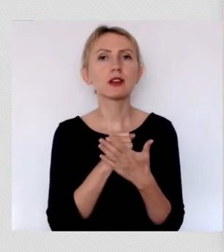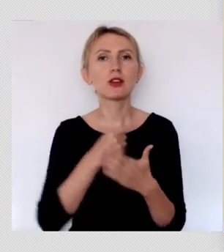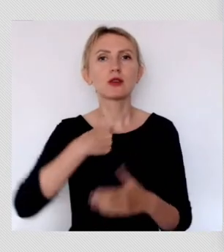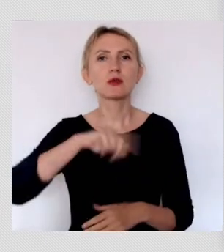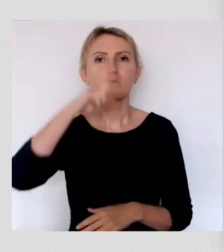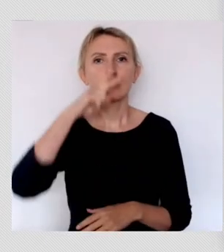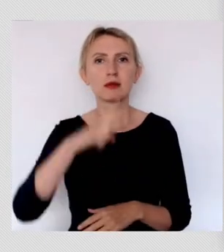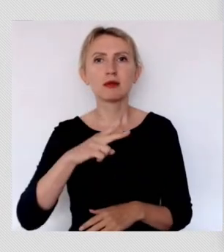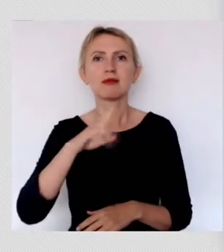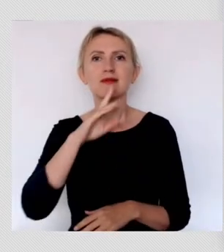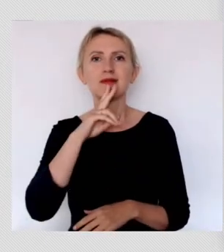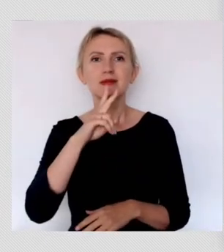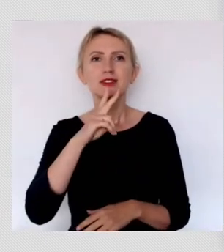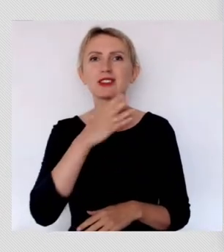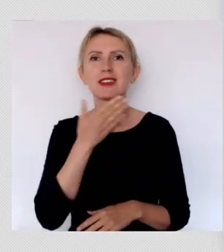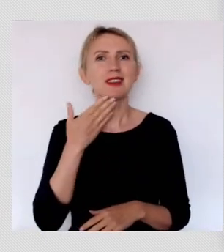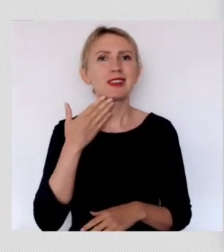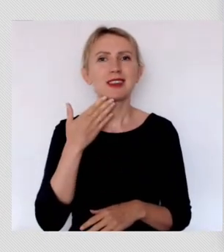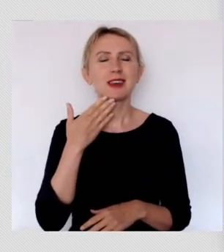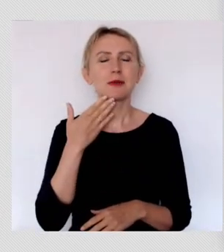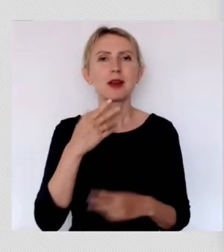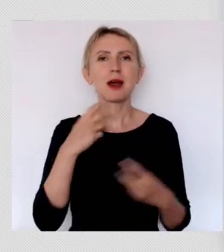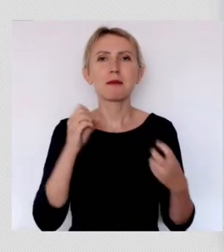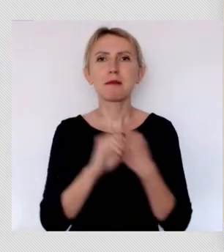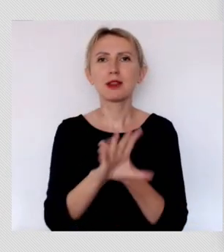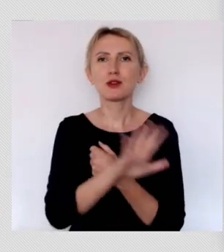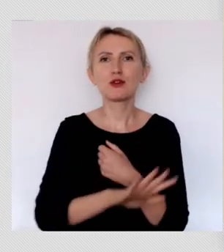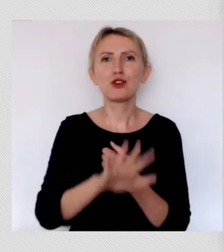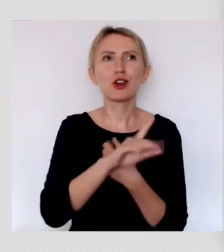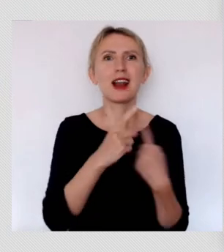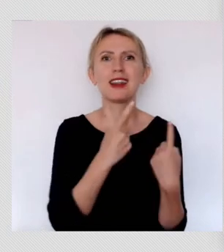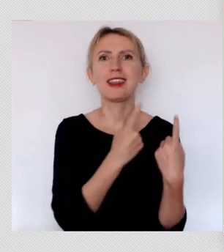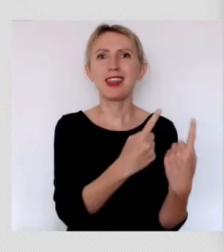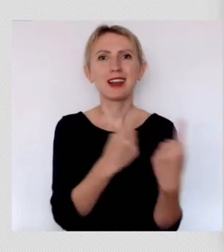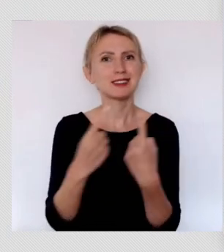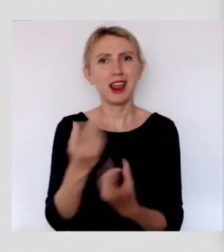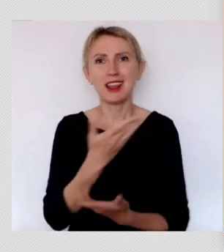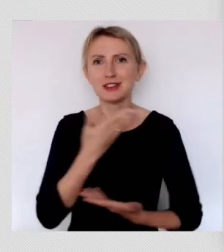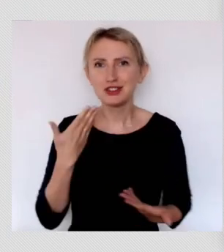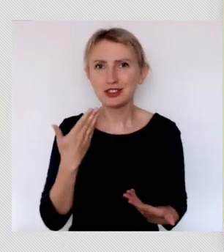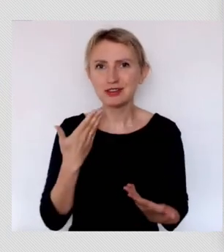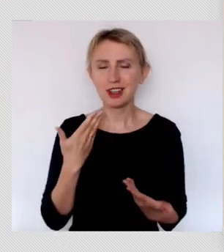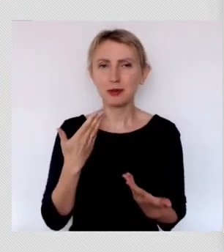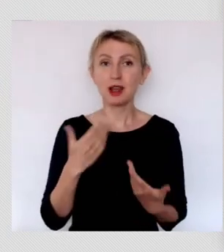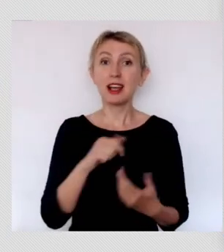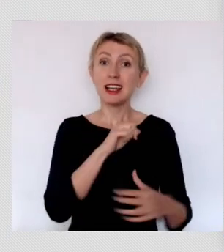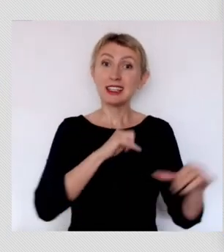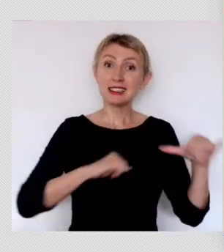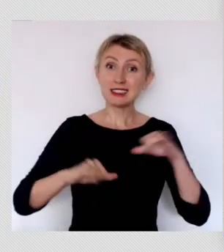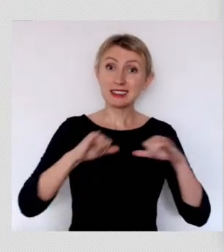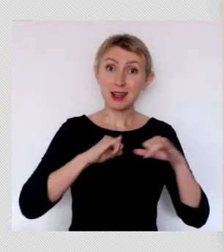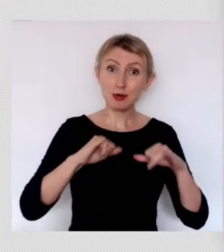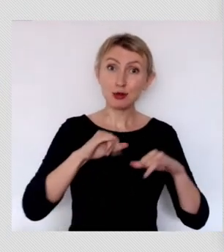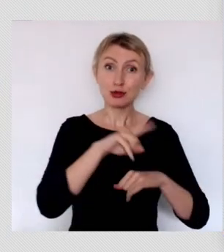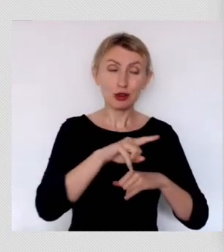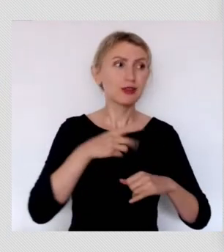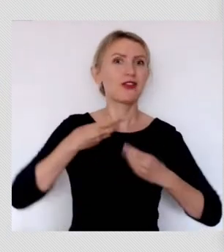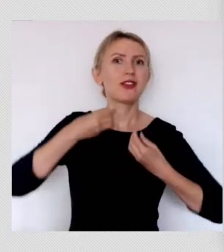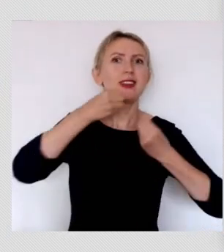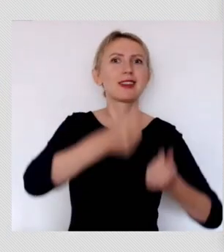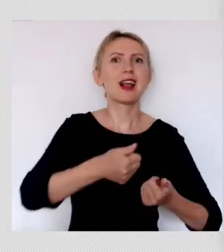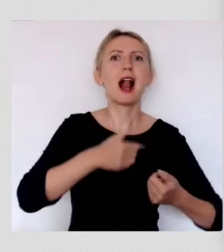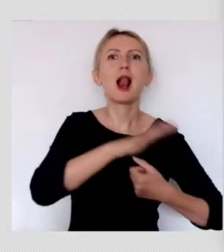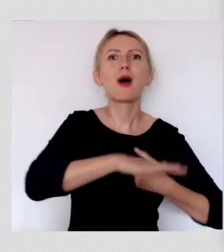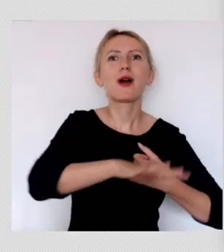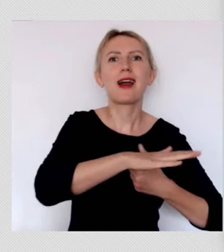mianowicie z brakiem mediów lokalnych, które byłyby niezależne. Ile samorządów finansuje lokalne gazety, które